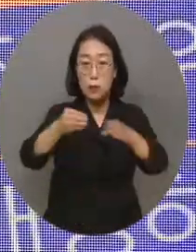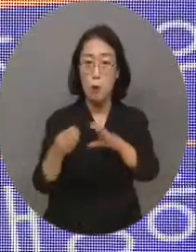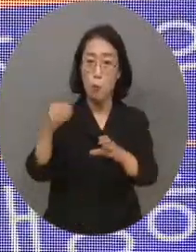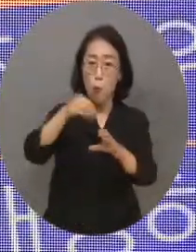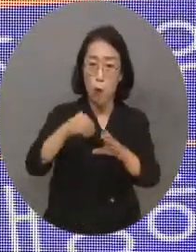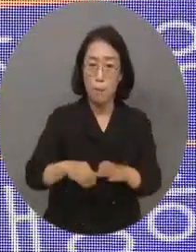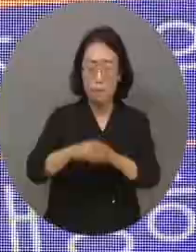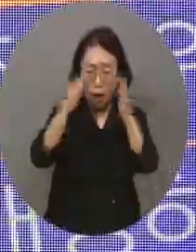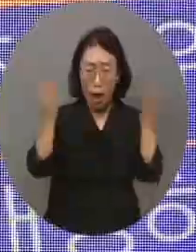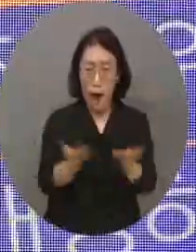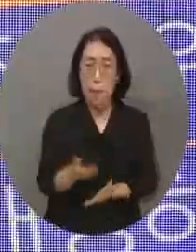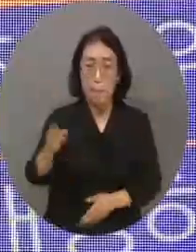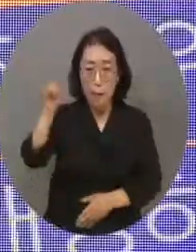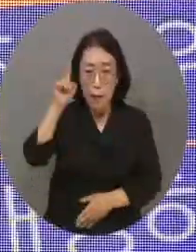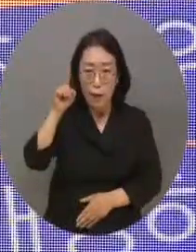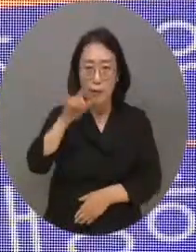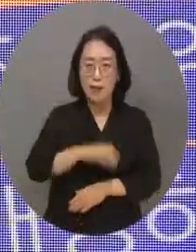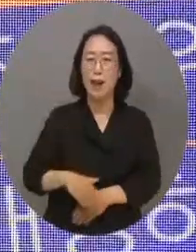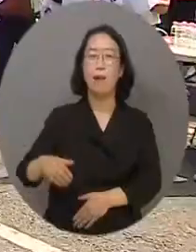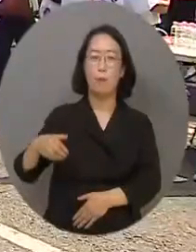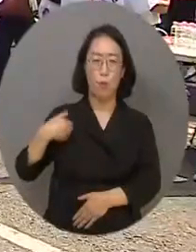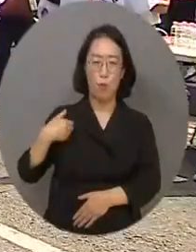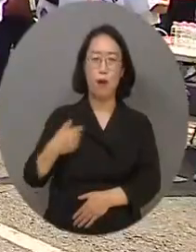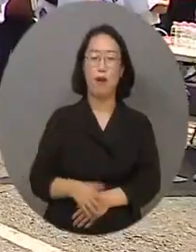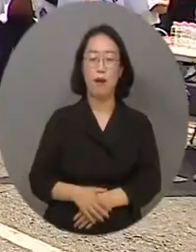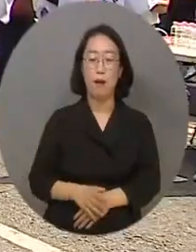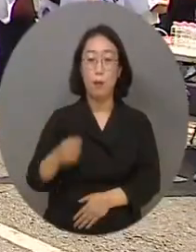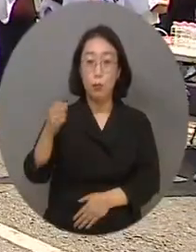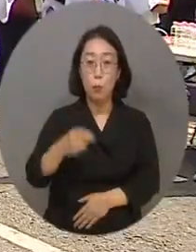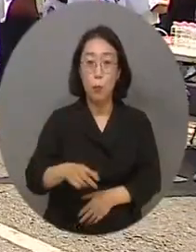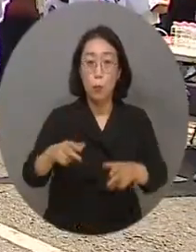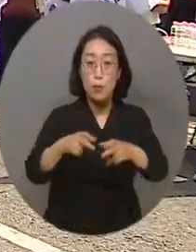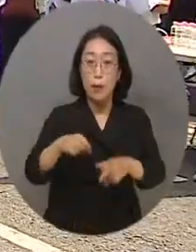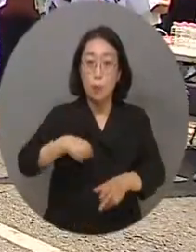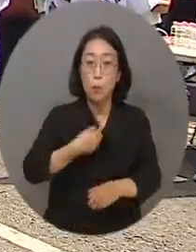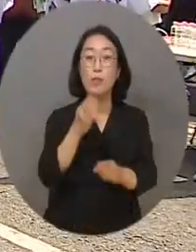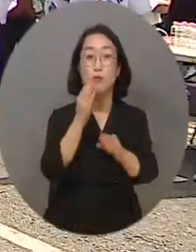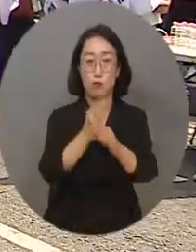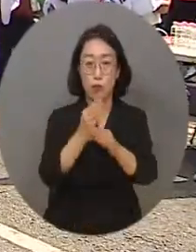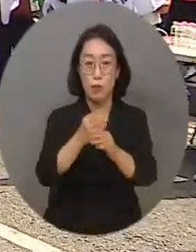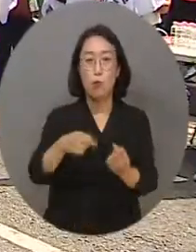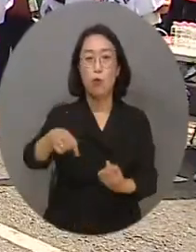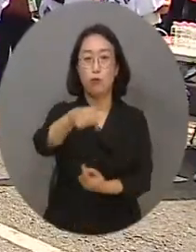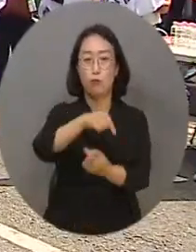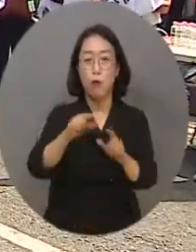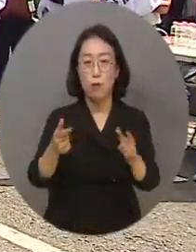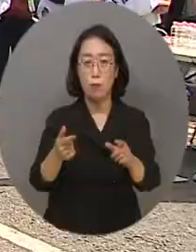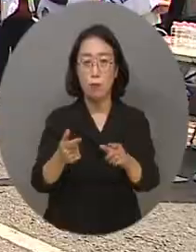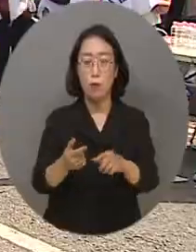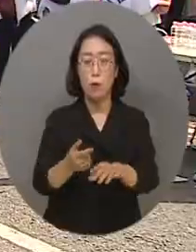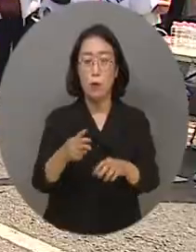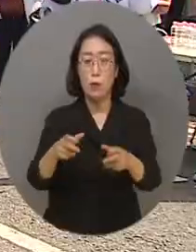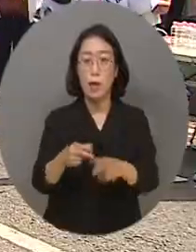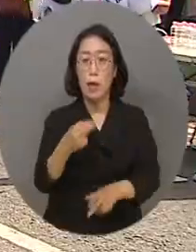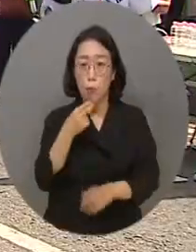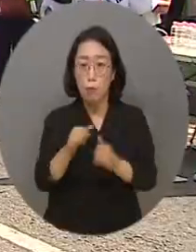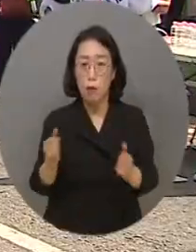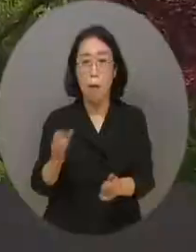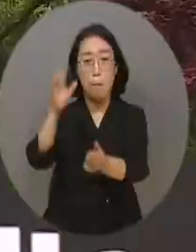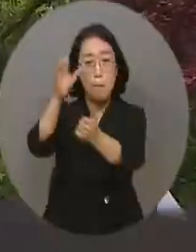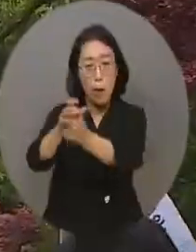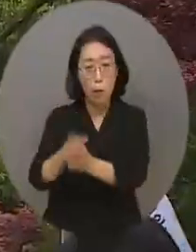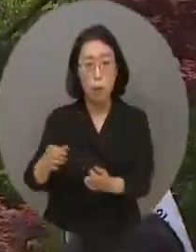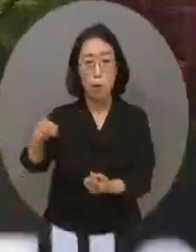인정받을 수 있을지는 아직 알 수 없습니다. 또 장애인 당사자 중심의 운영이 아닌 비장애인 중심의 운영이 이뤄질